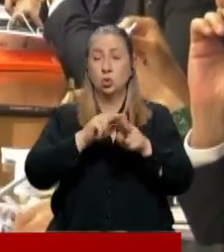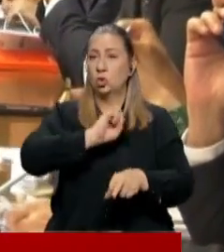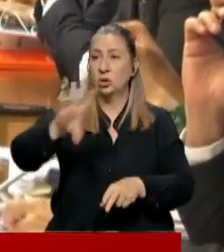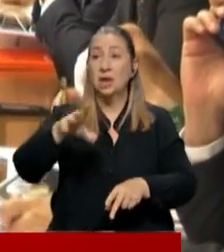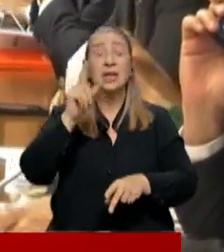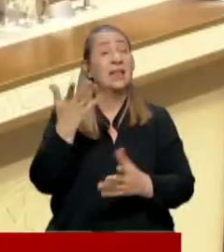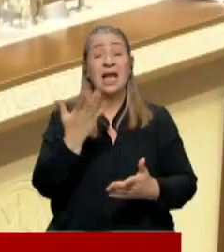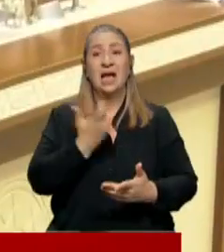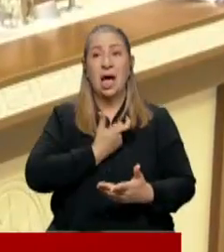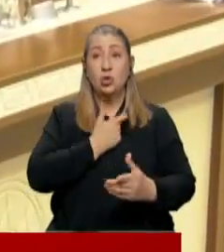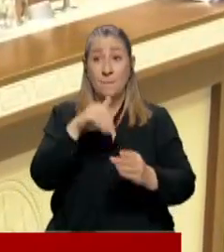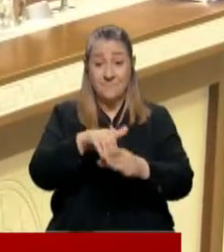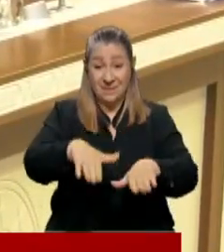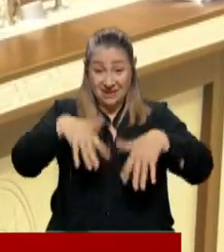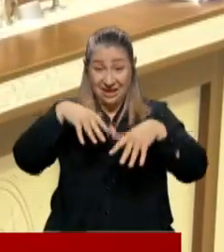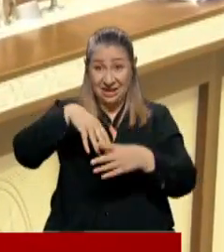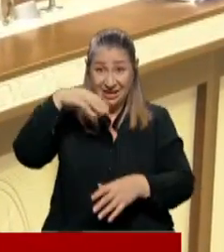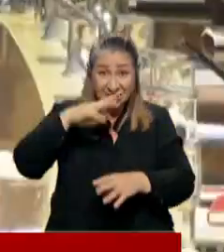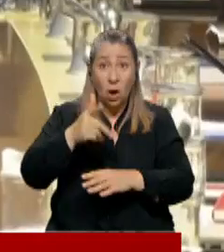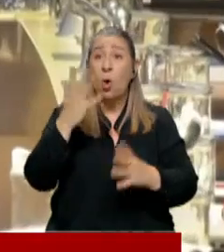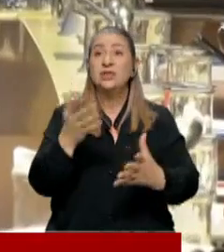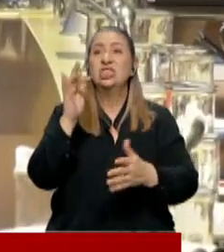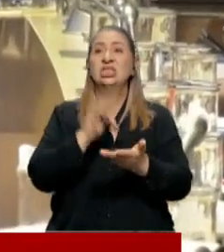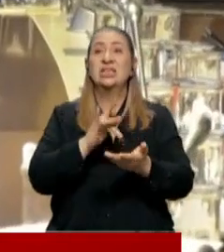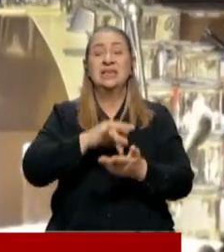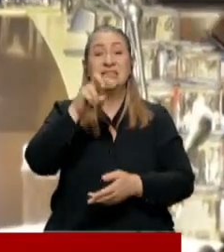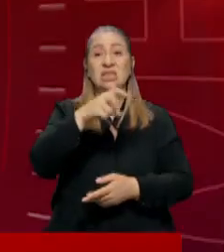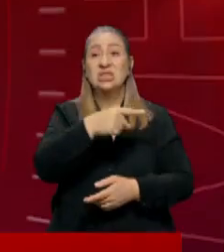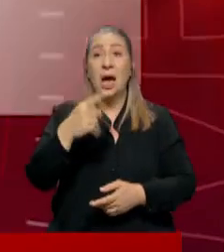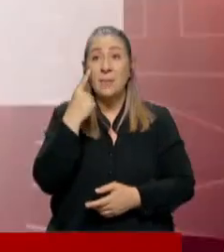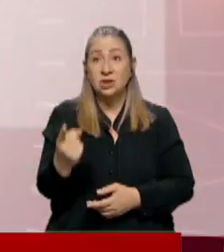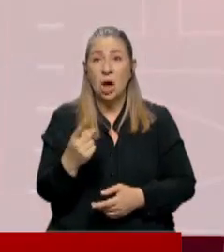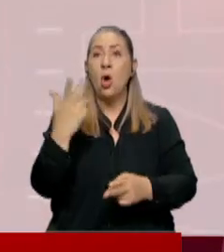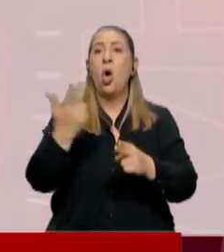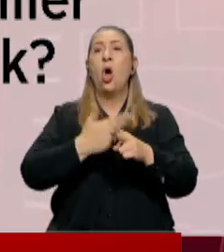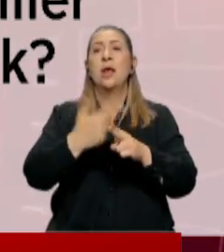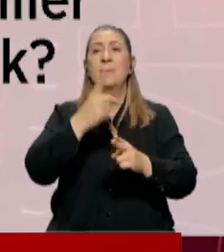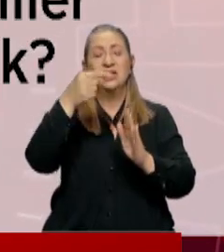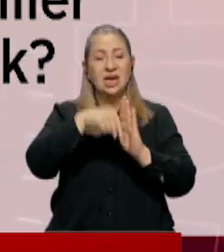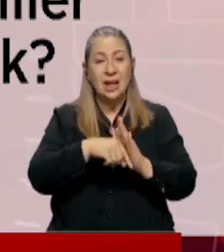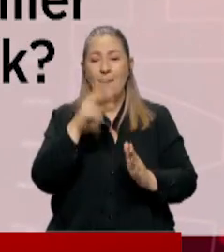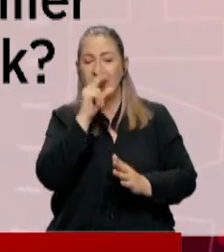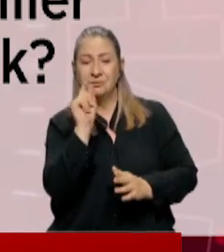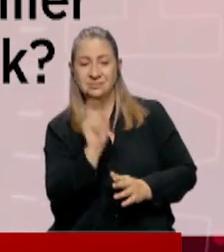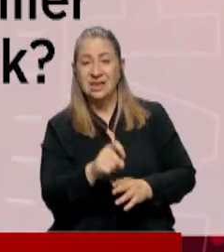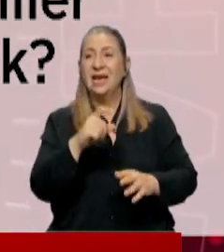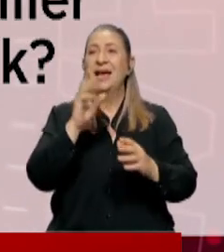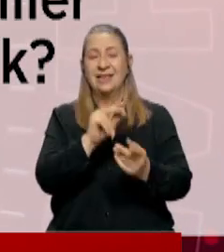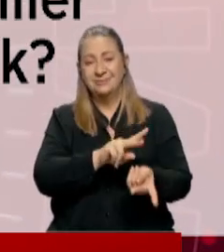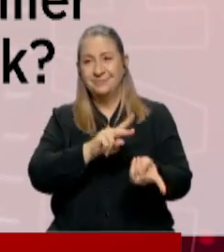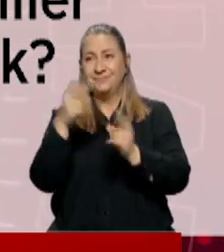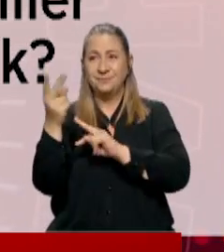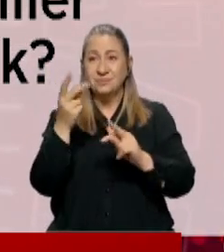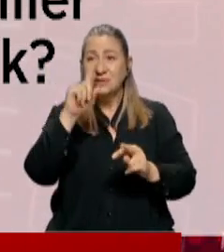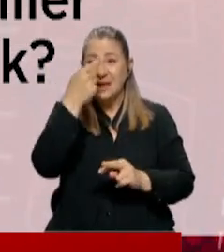Çünkü kanun meclisten geçerse olası cezalarda davaya 8. daire bakacak. Örneğin bir içeriğin sadece beğenilmesi, sadece retweet